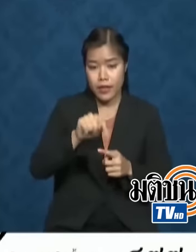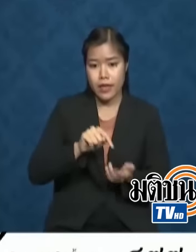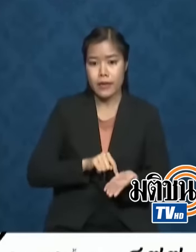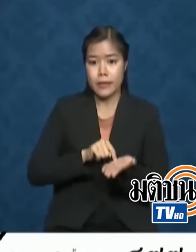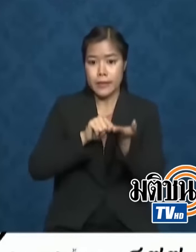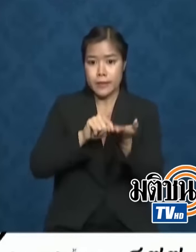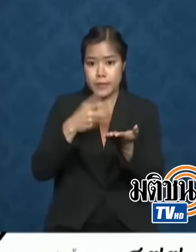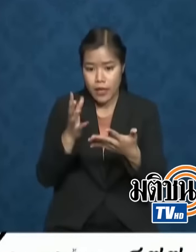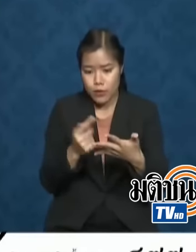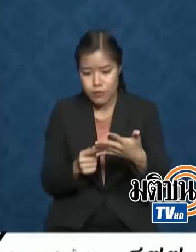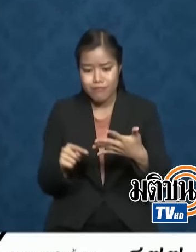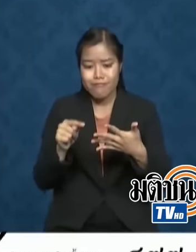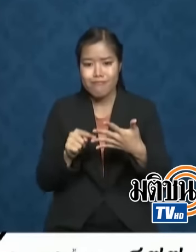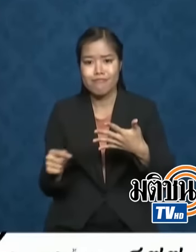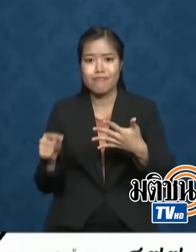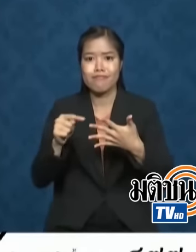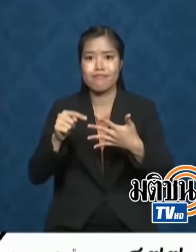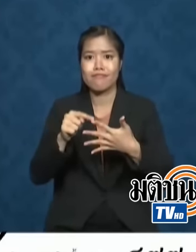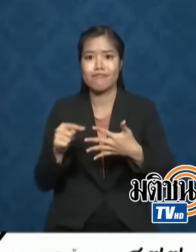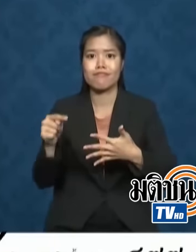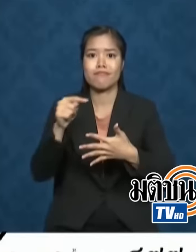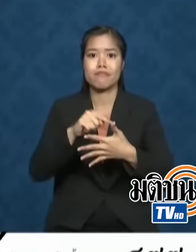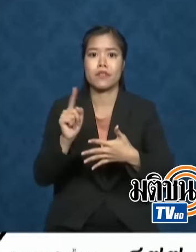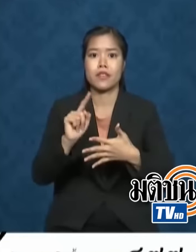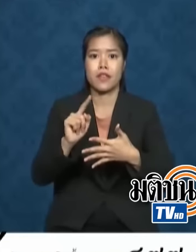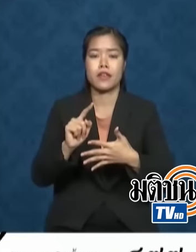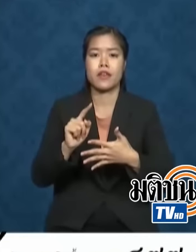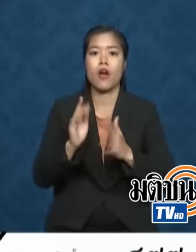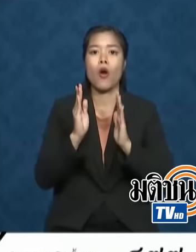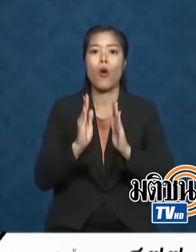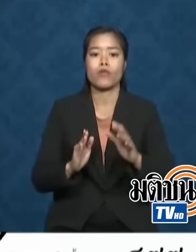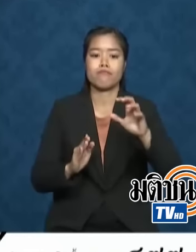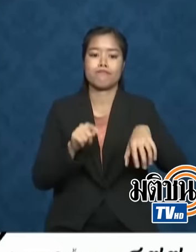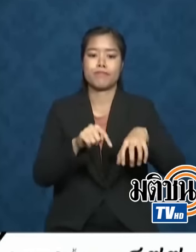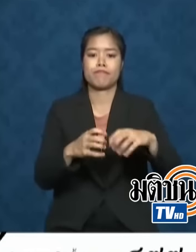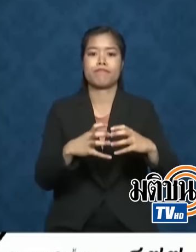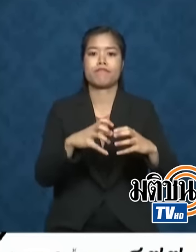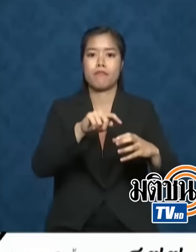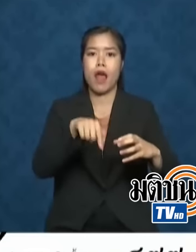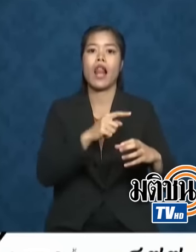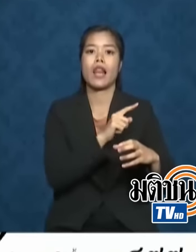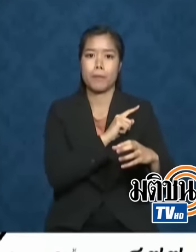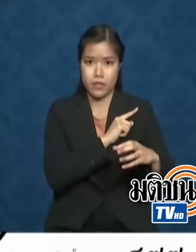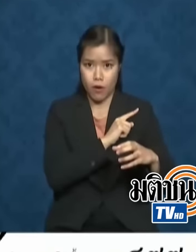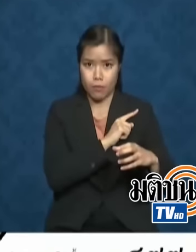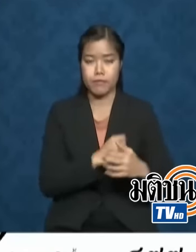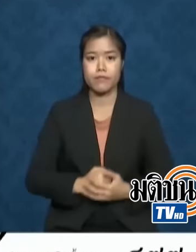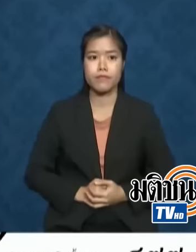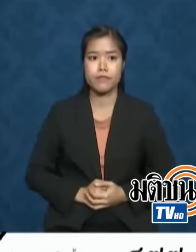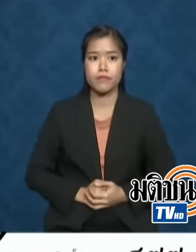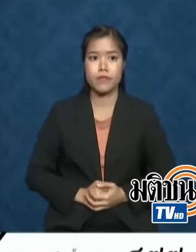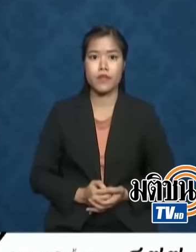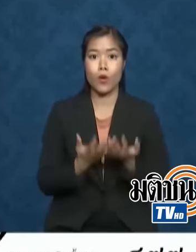1 2 3 4 5มันต้องขึ้นกับฝ่ายบริหารด้วยเพราะฉะนั้นในวันนี้ผมจึงจะขอพาทุก